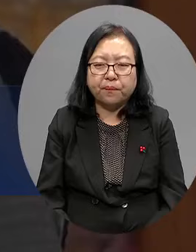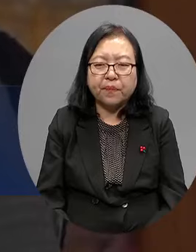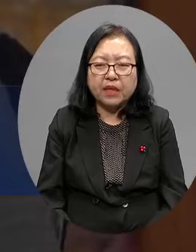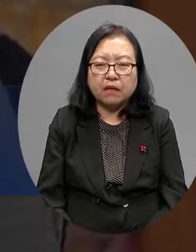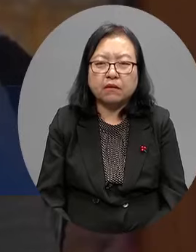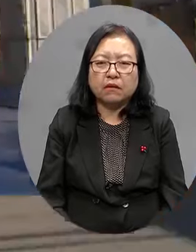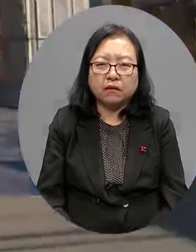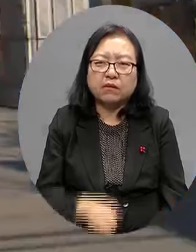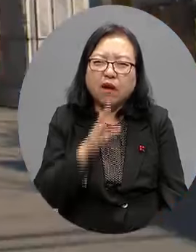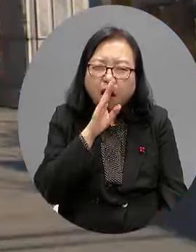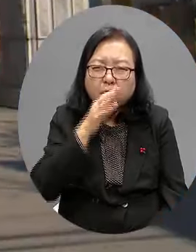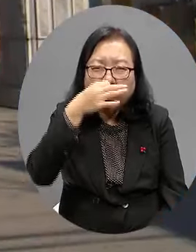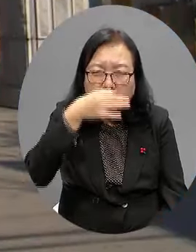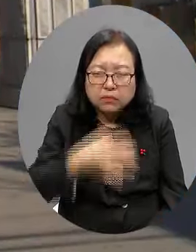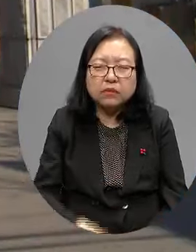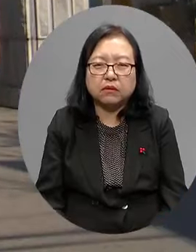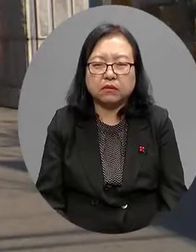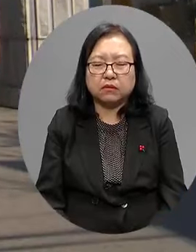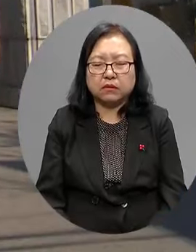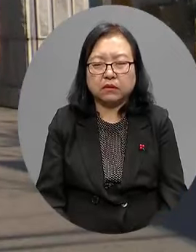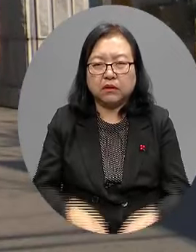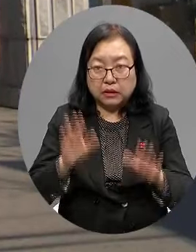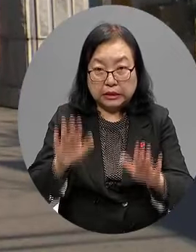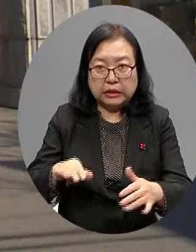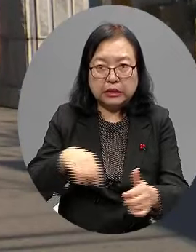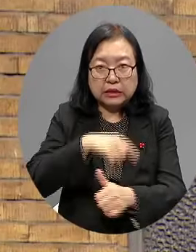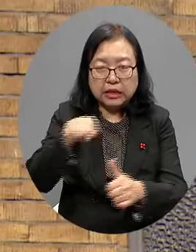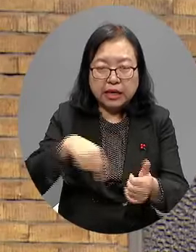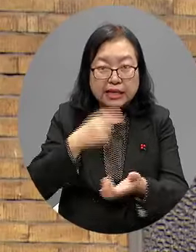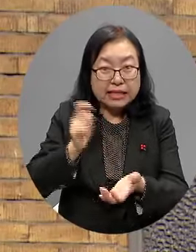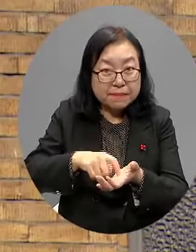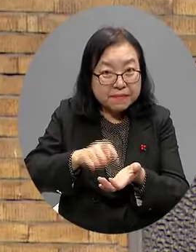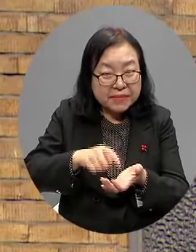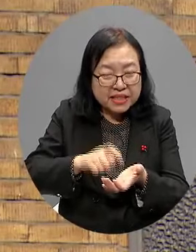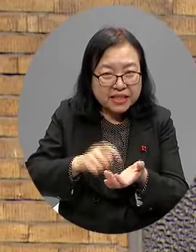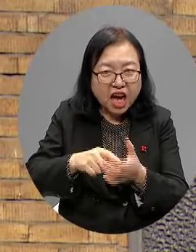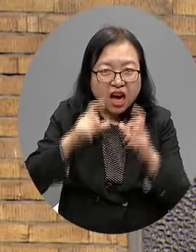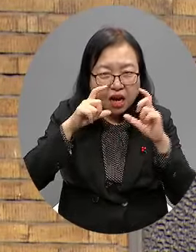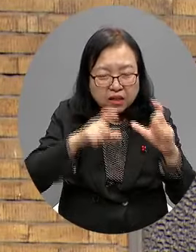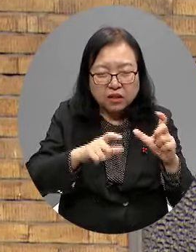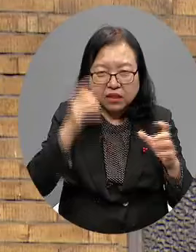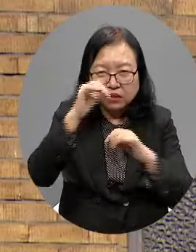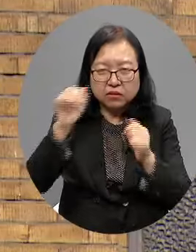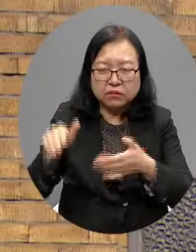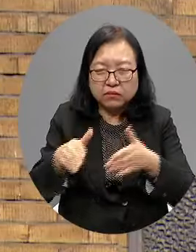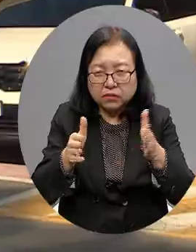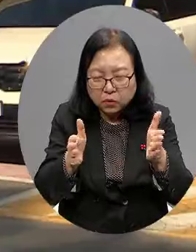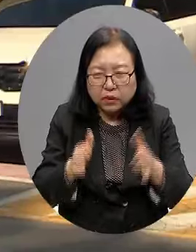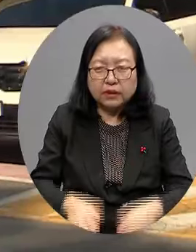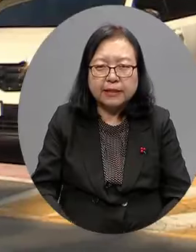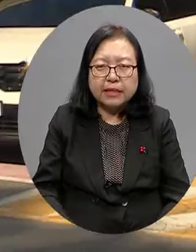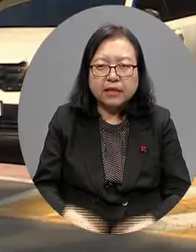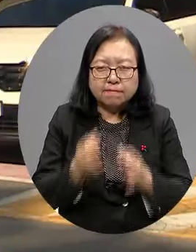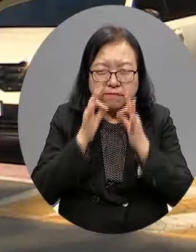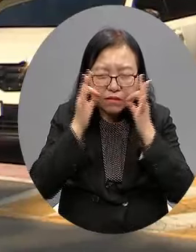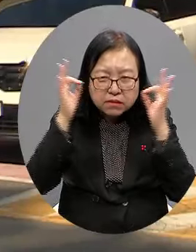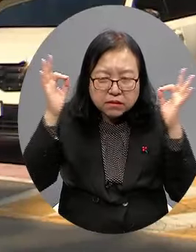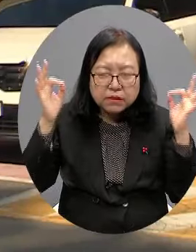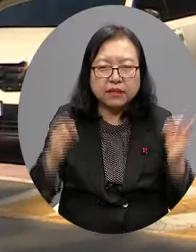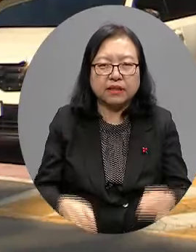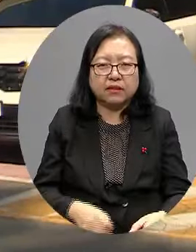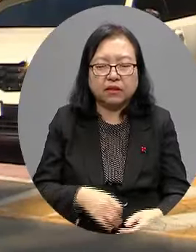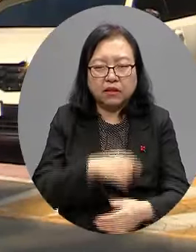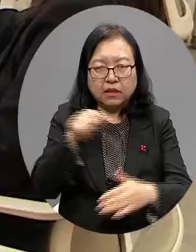정말 힘들어요. 현 상황을 비상사태로 규정한 충청북도는 가용자원을 총동원해 내수 진작에